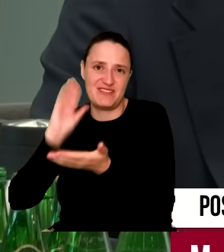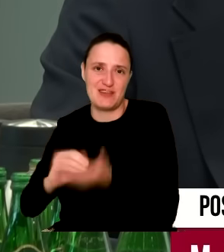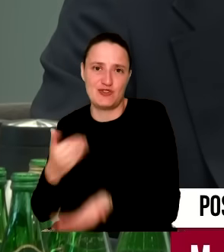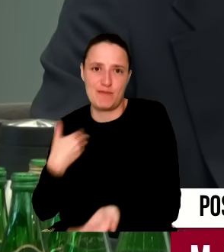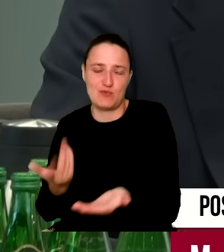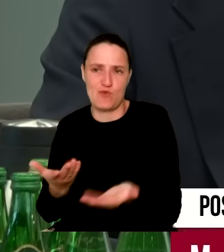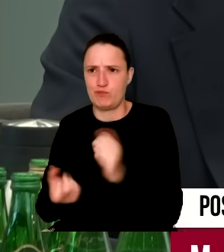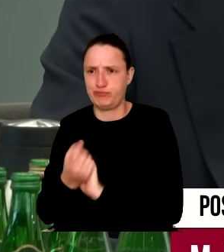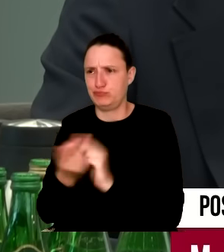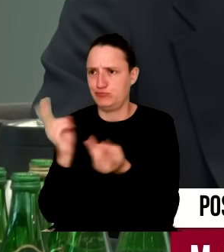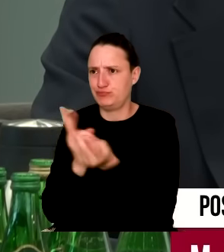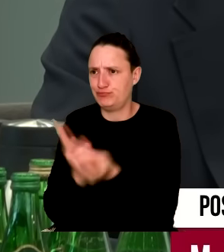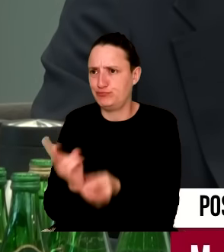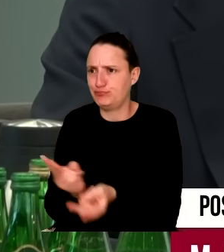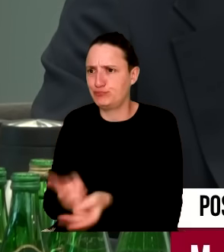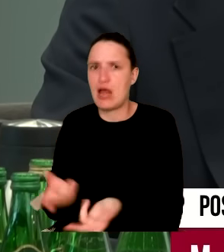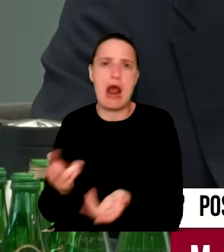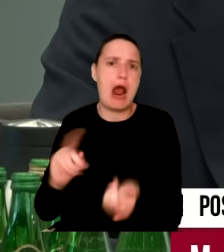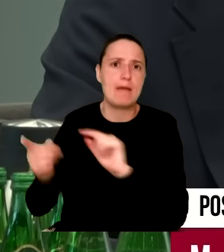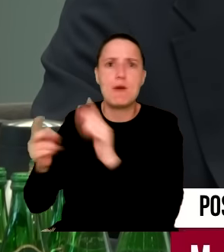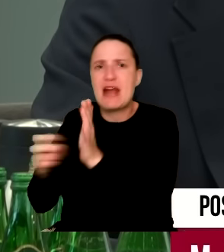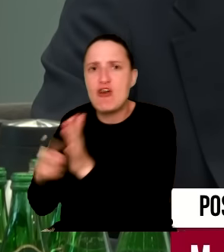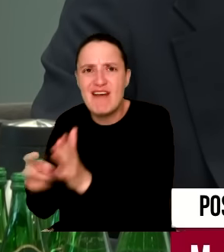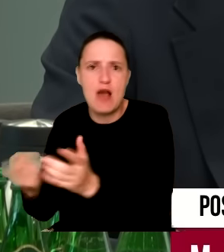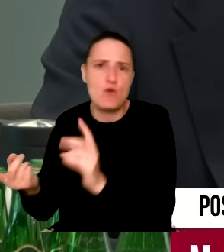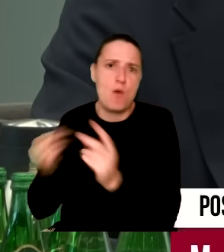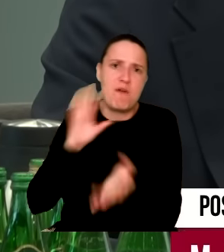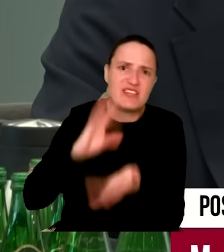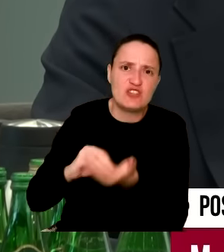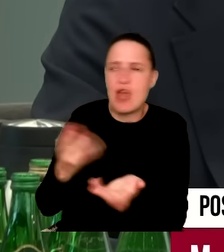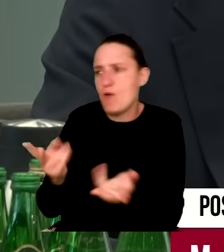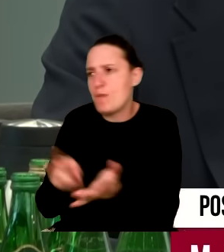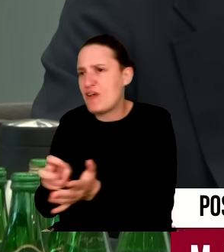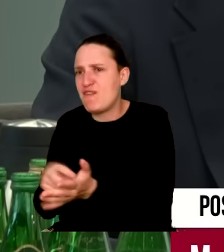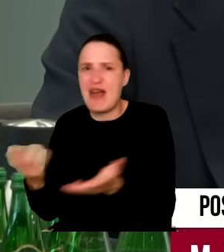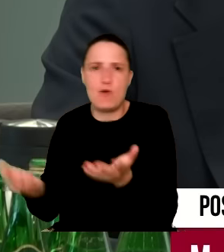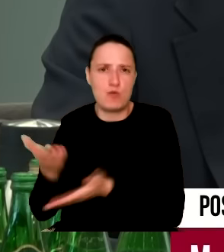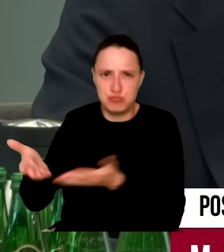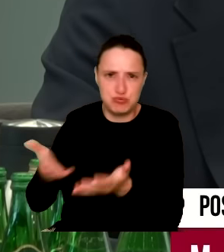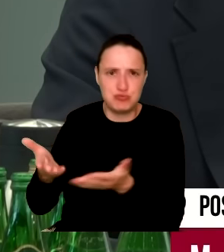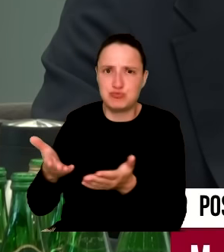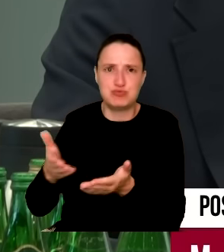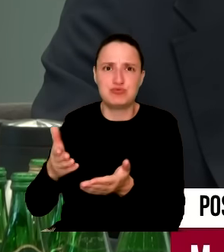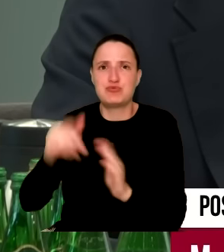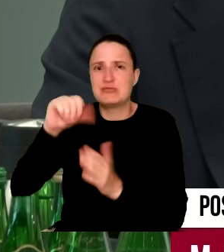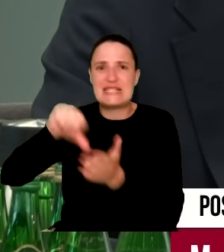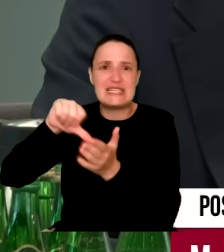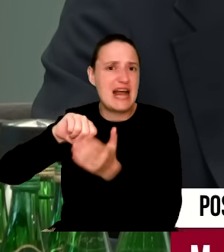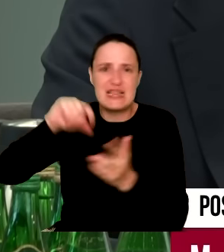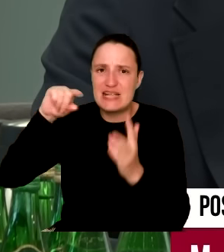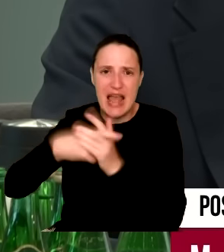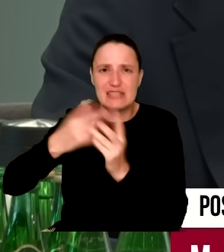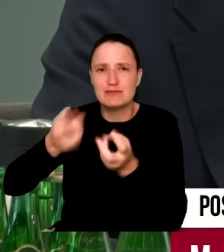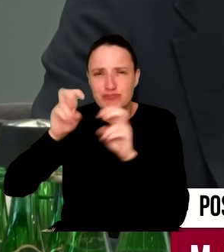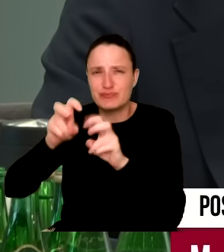te bądź też brakowało rekordów więc i co więcej ten proces stworzenia tego centralnego rejestru trwał